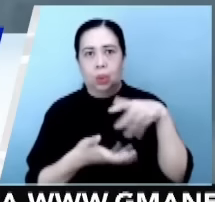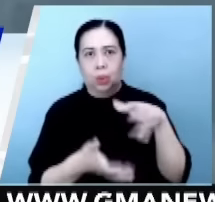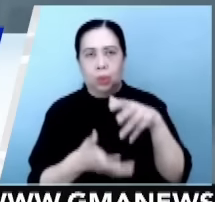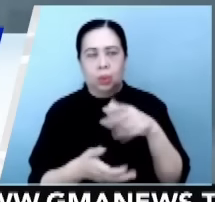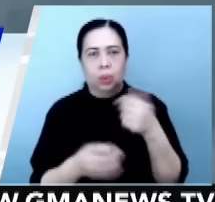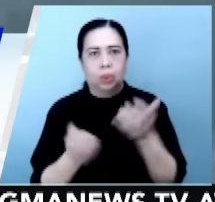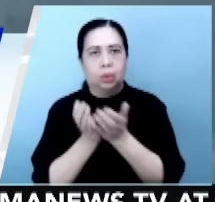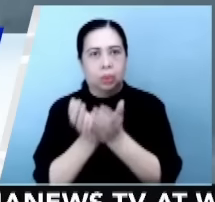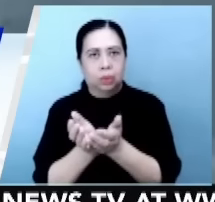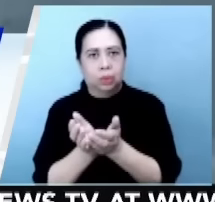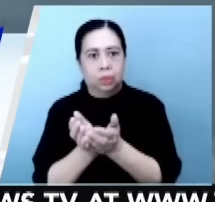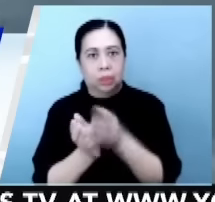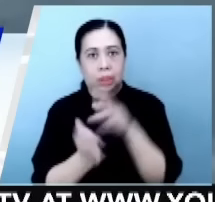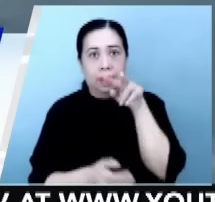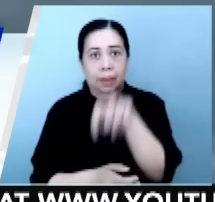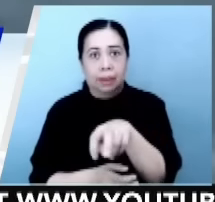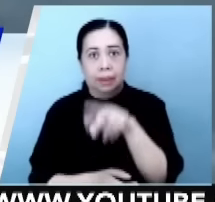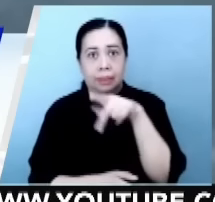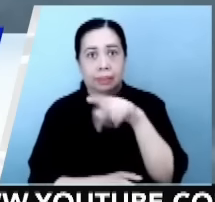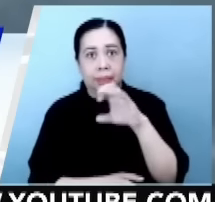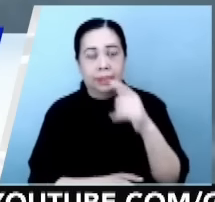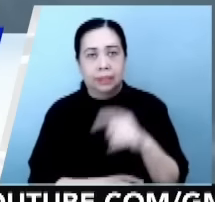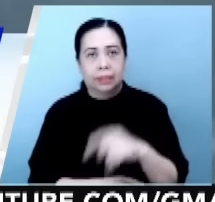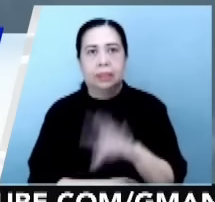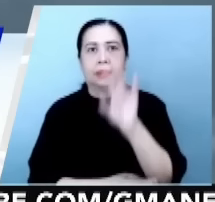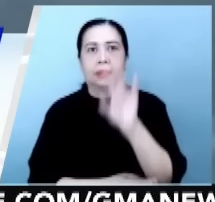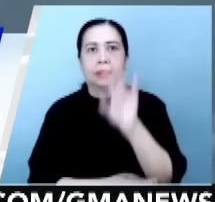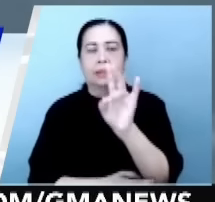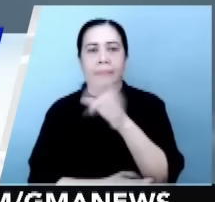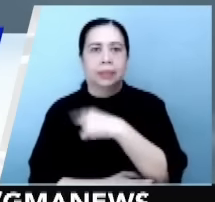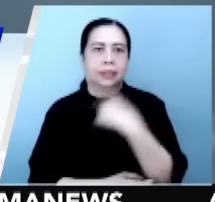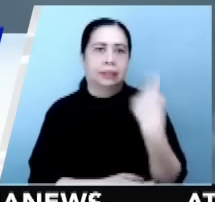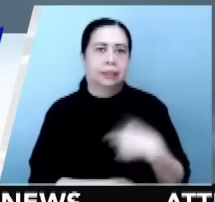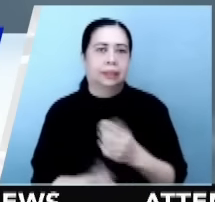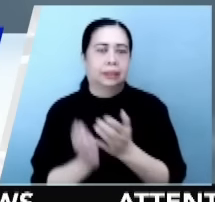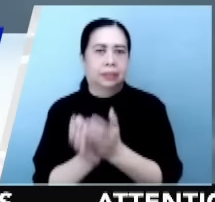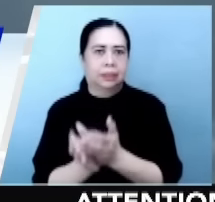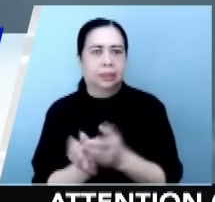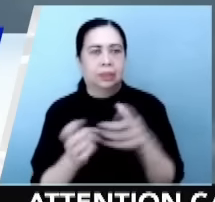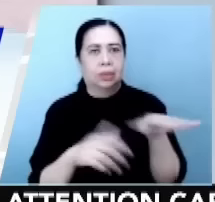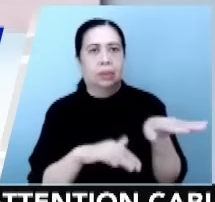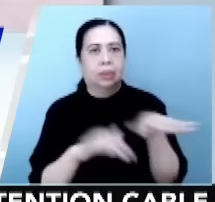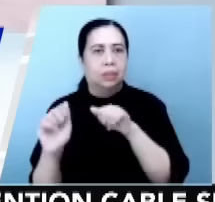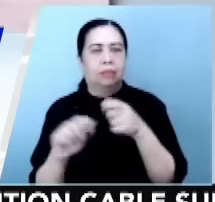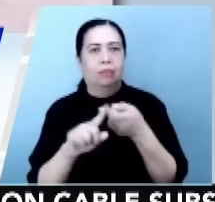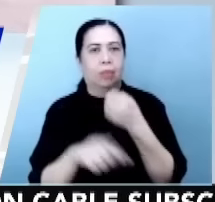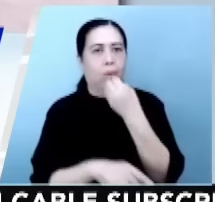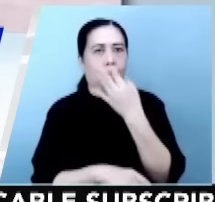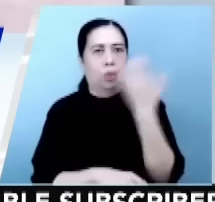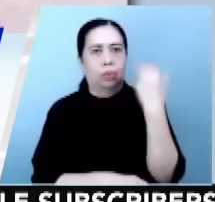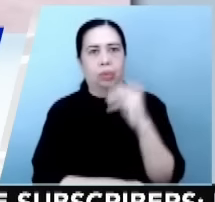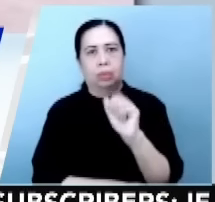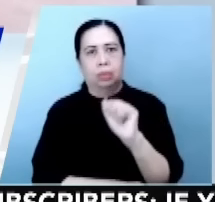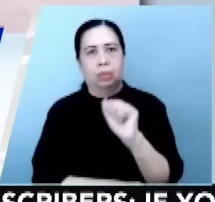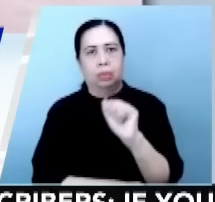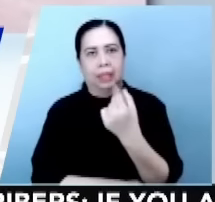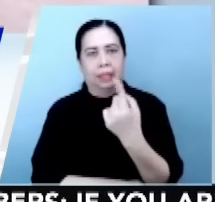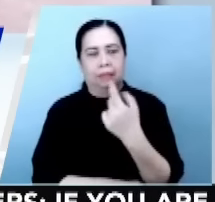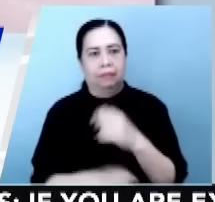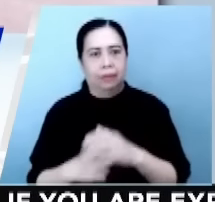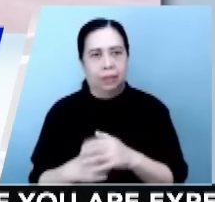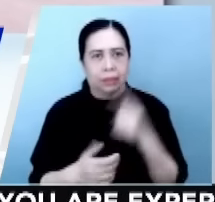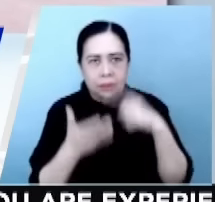nadatnan doon ng coastguard pitong tripulanteng Tsino na umalis daw sa Hong Kong noong May 11 sinuri din ang k9 ng barko